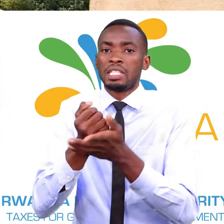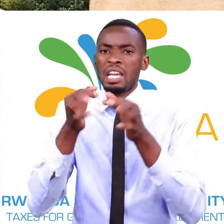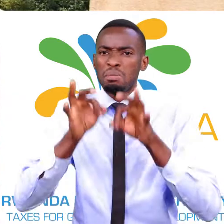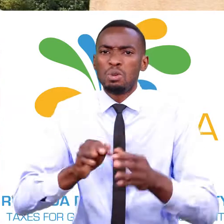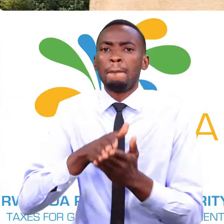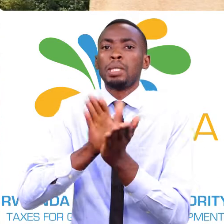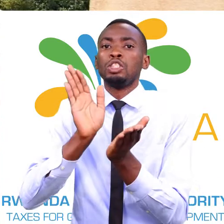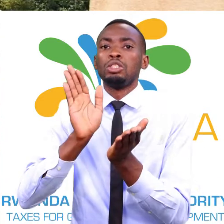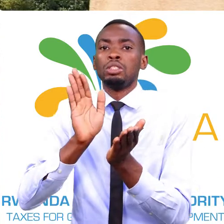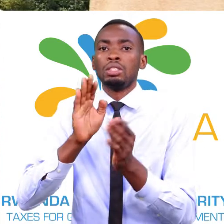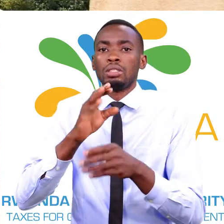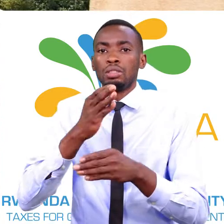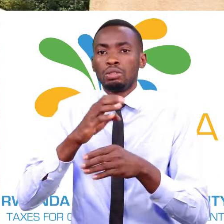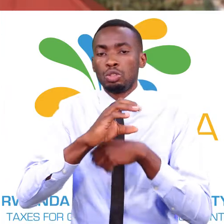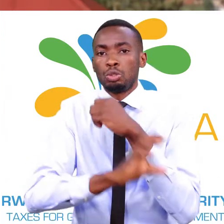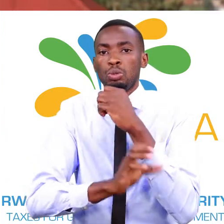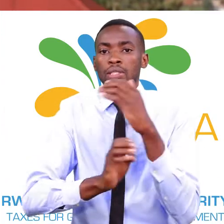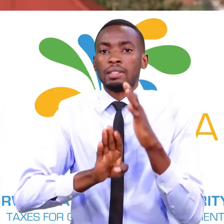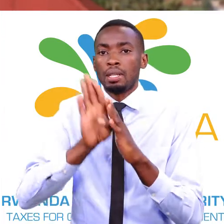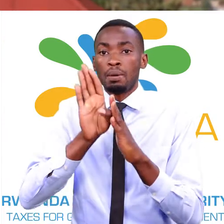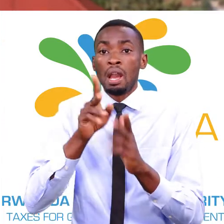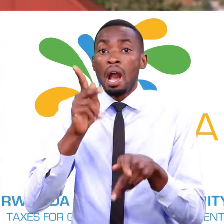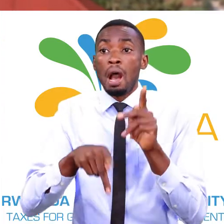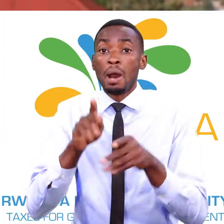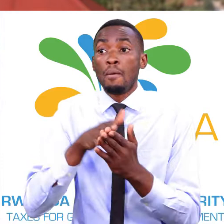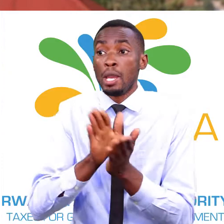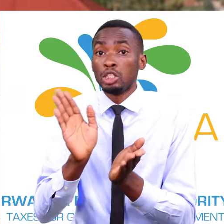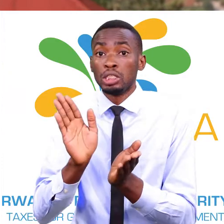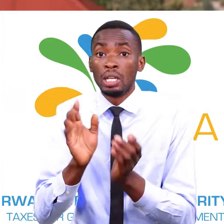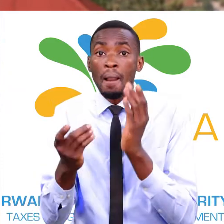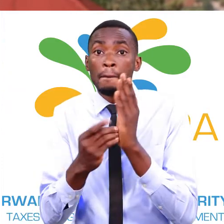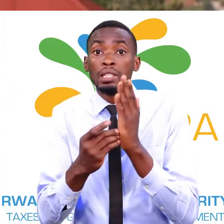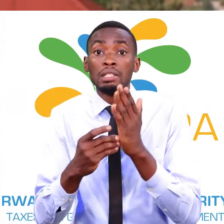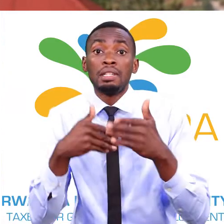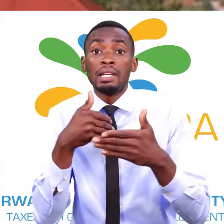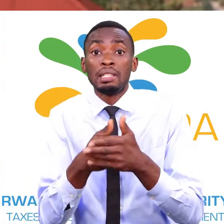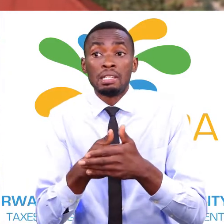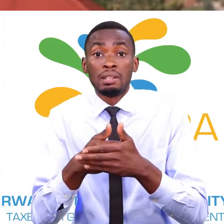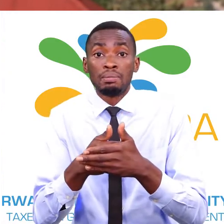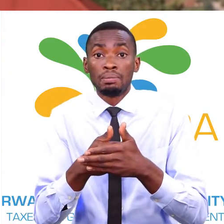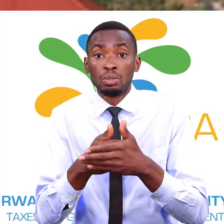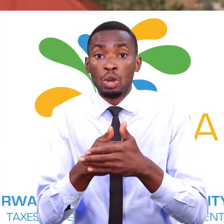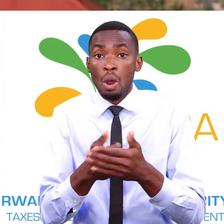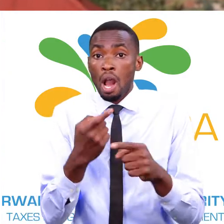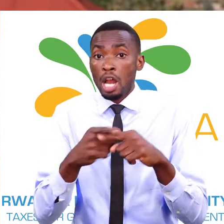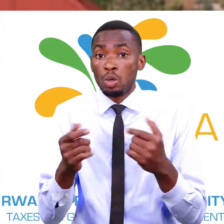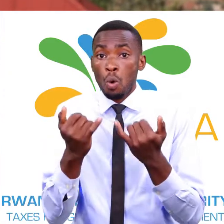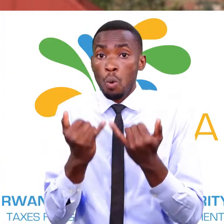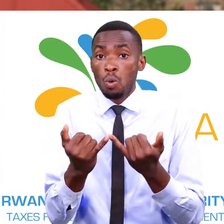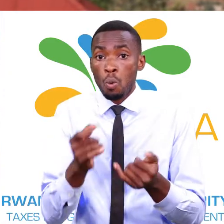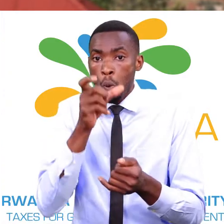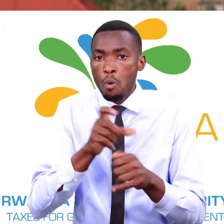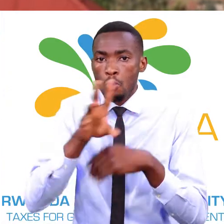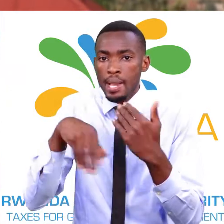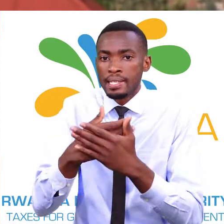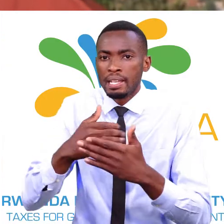mu n'igihugu kigatera imbere benshi kubera ko urabona amateriki yari yageze yasatiriye abantu ariko buri muntu